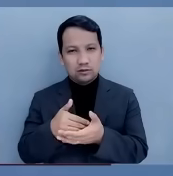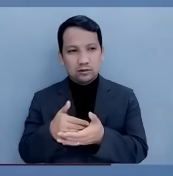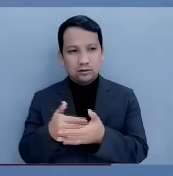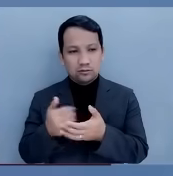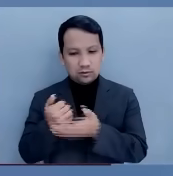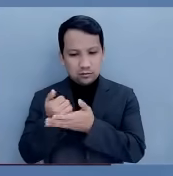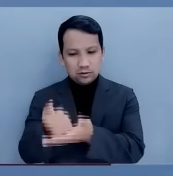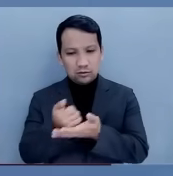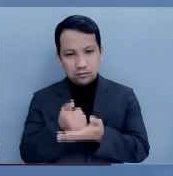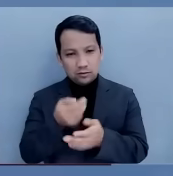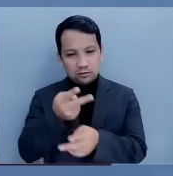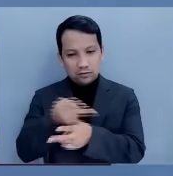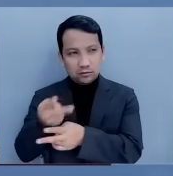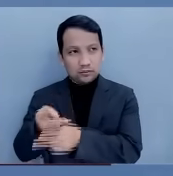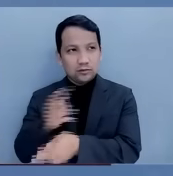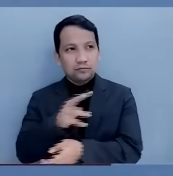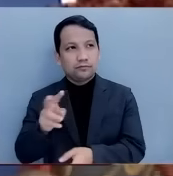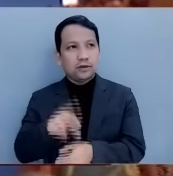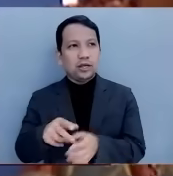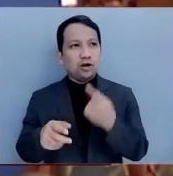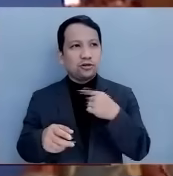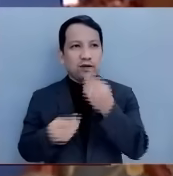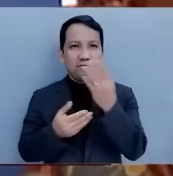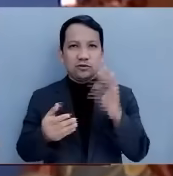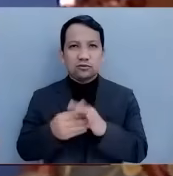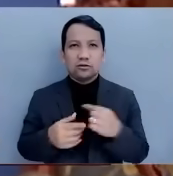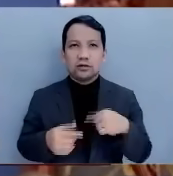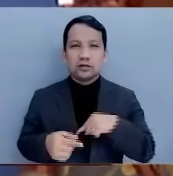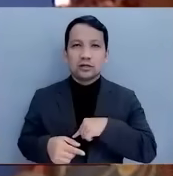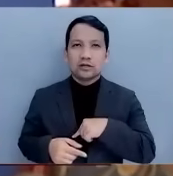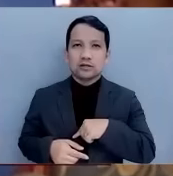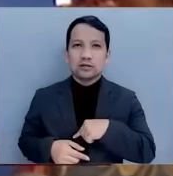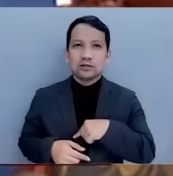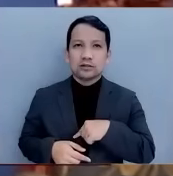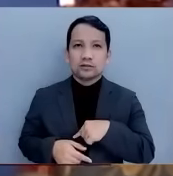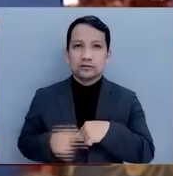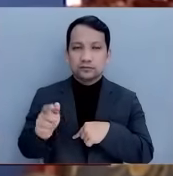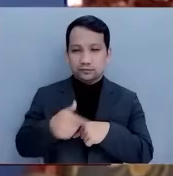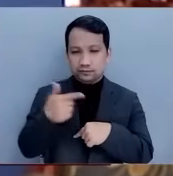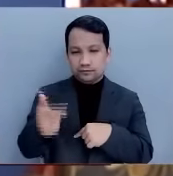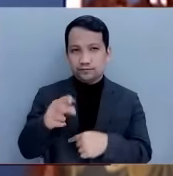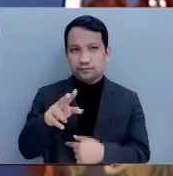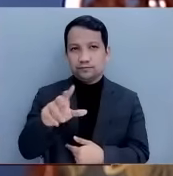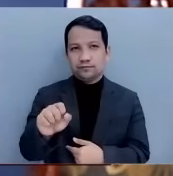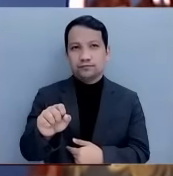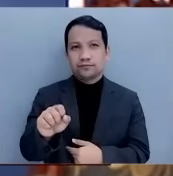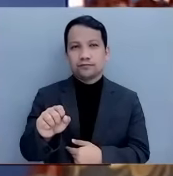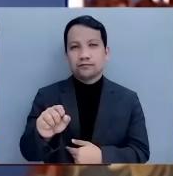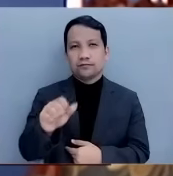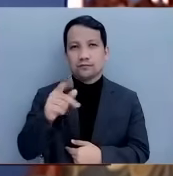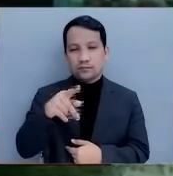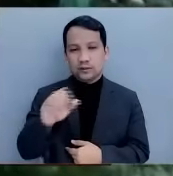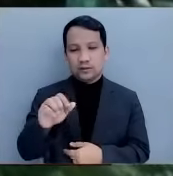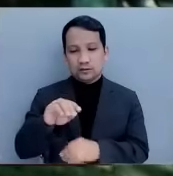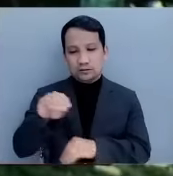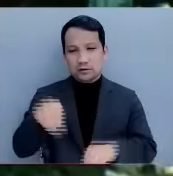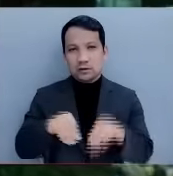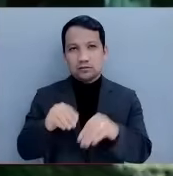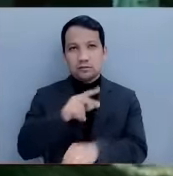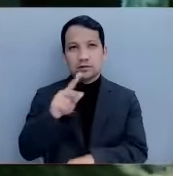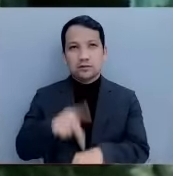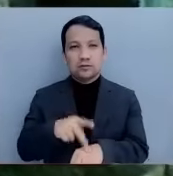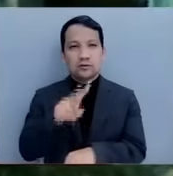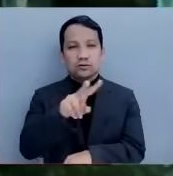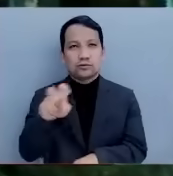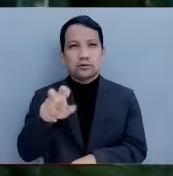para mabantayan ang teritoryo ng Pilipinas. Nitong Lunes, na turnover na ng US Coast Guard sa kanilang Philippine counterpart ang